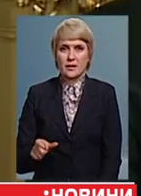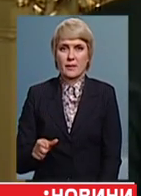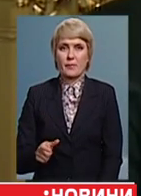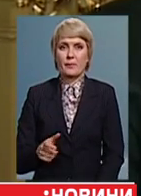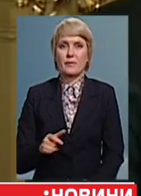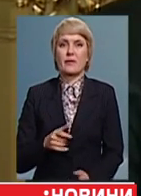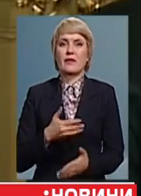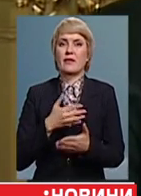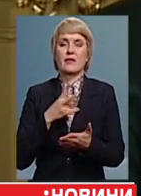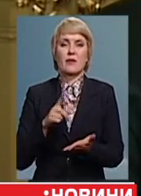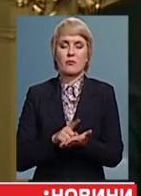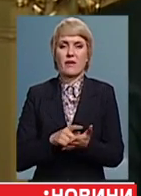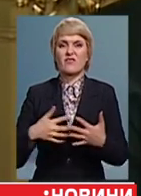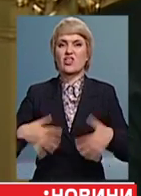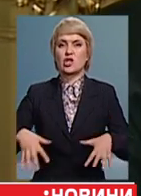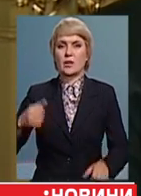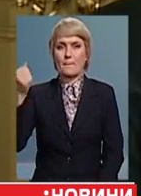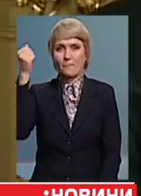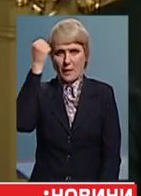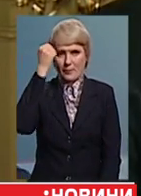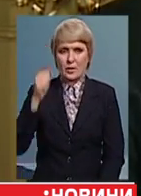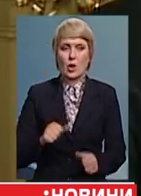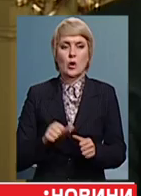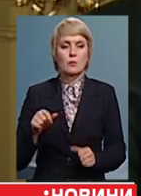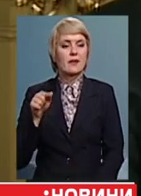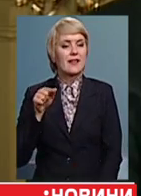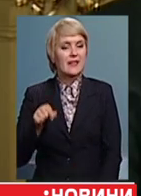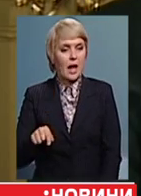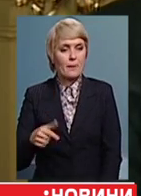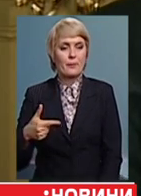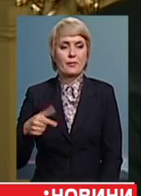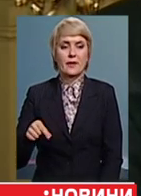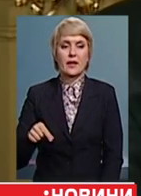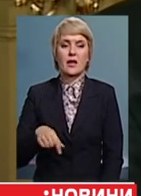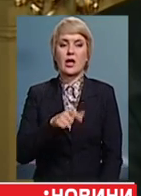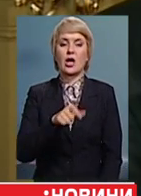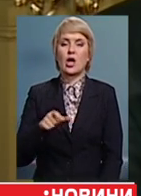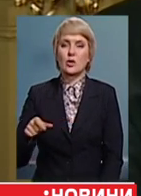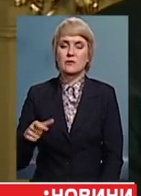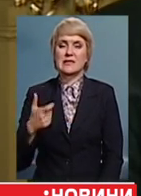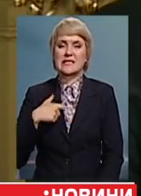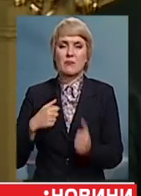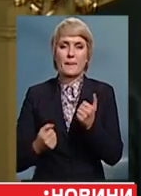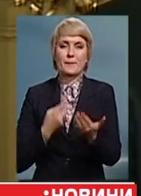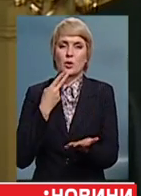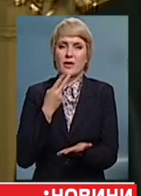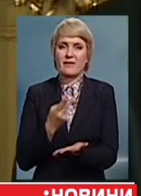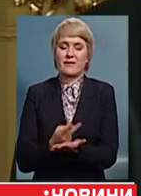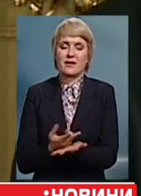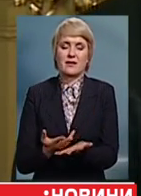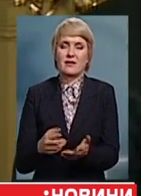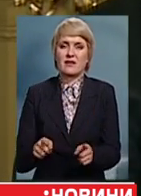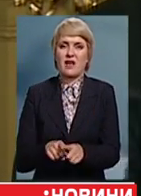і людство втрачати пам'ять, особливо там, де вона, де людство себе проявило, ну,